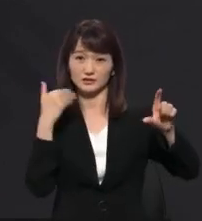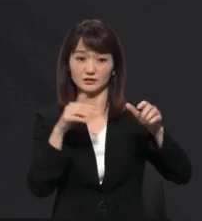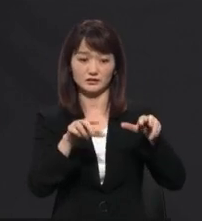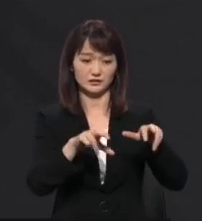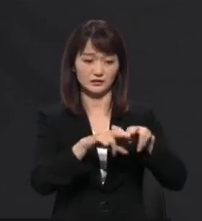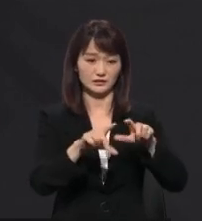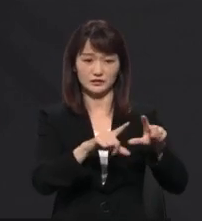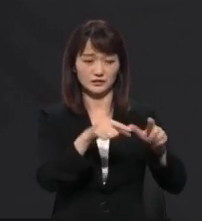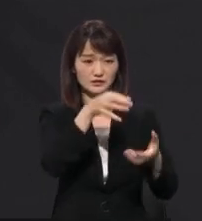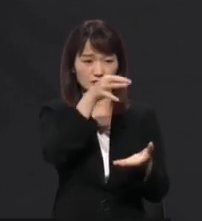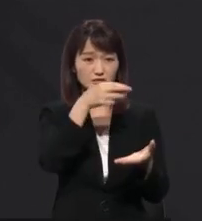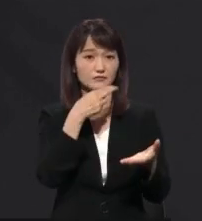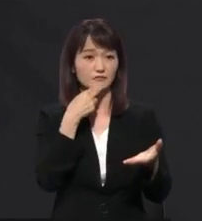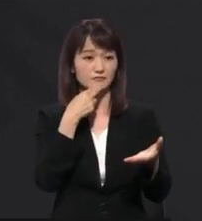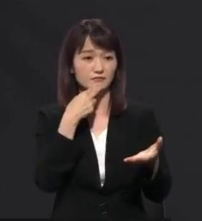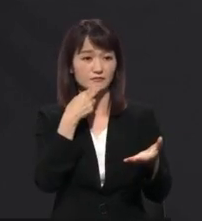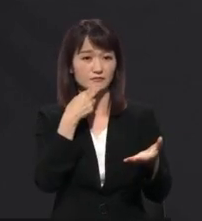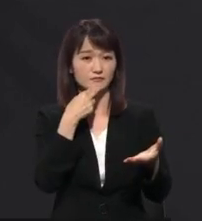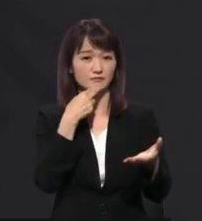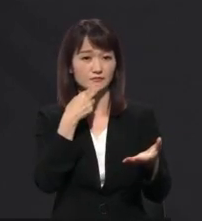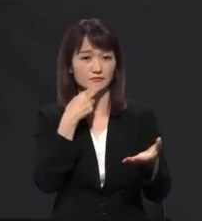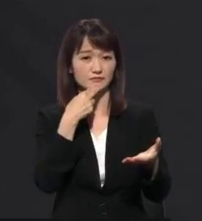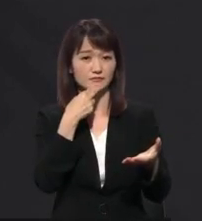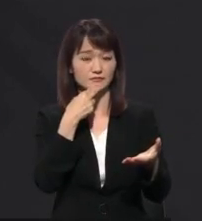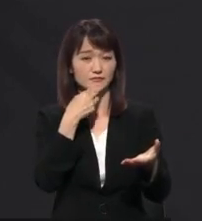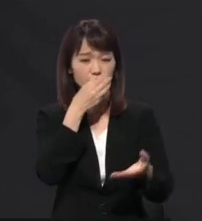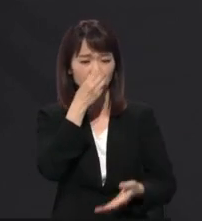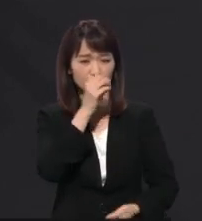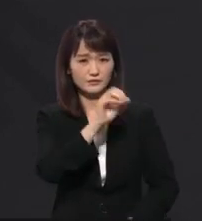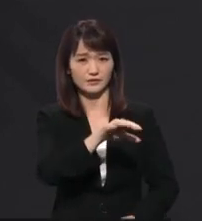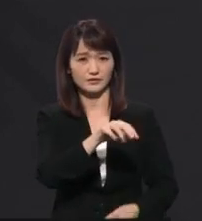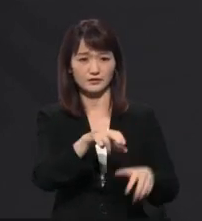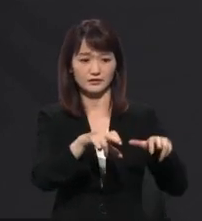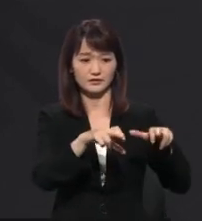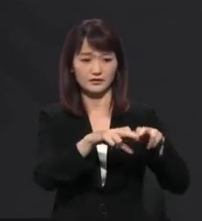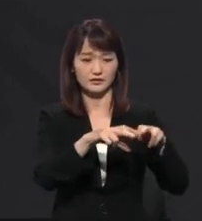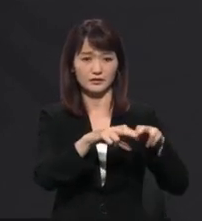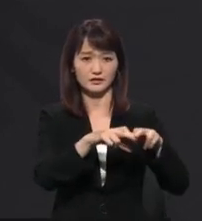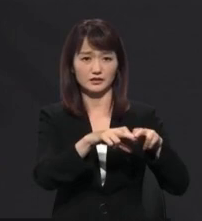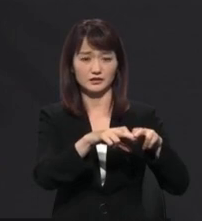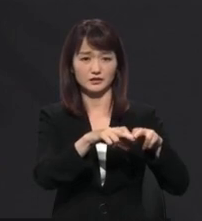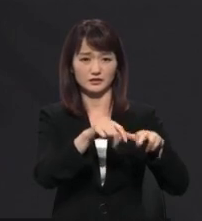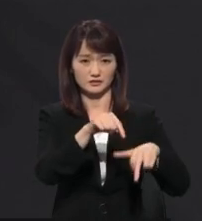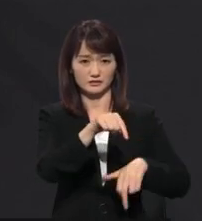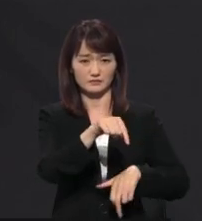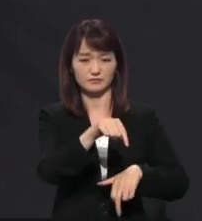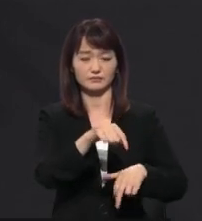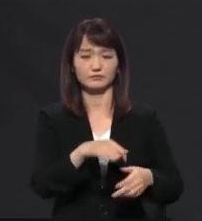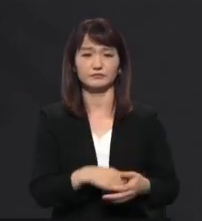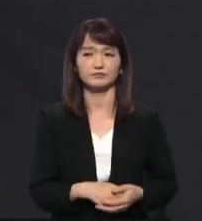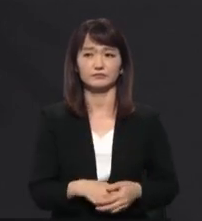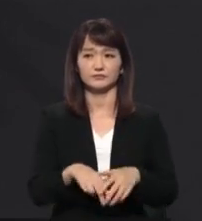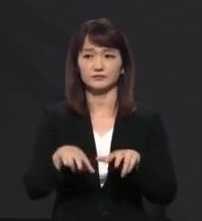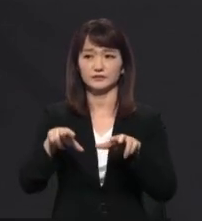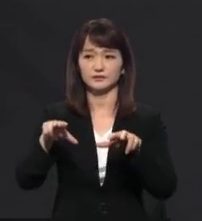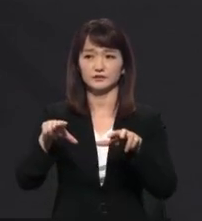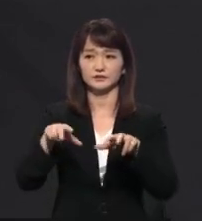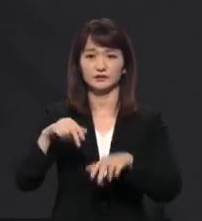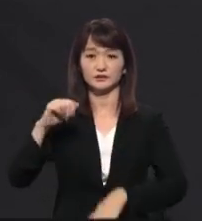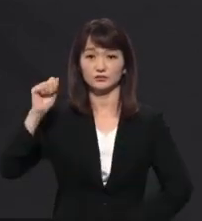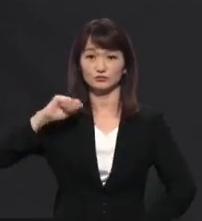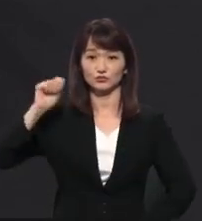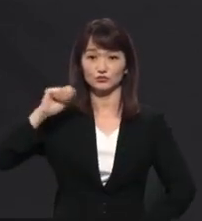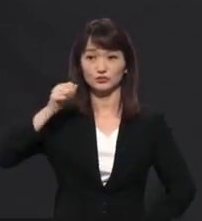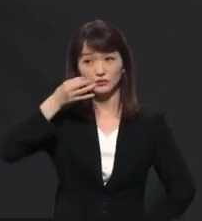없는 사람으로 취급되었다는 말이 있지 않습니까 이게 장애인의 무게다 그것이 바로 이게 지금 제가 부처 하나 가지고